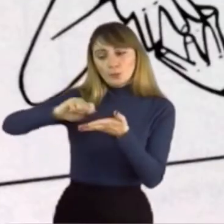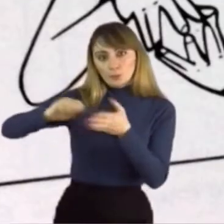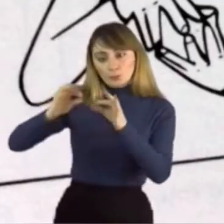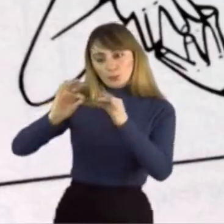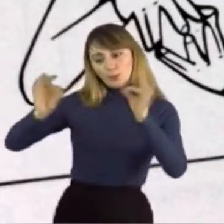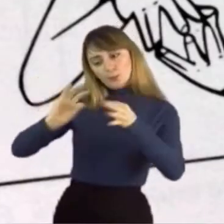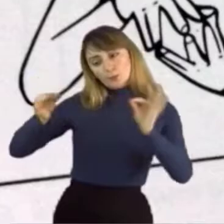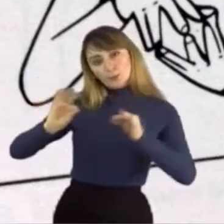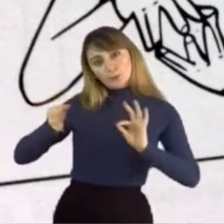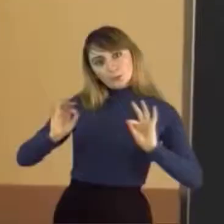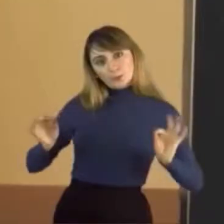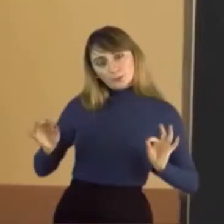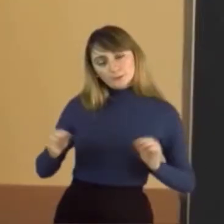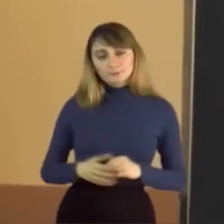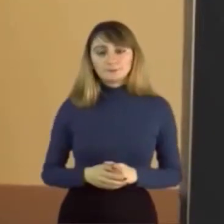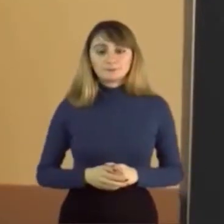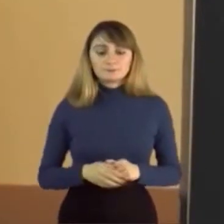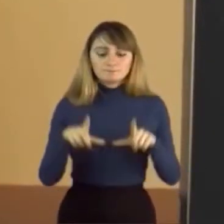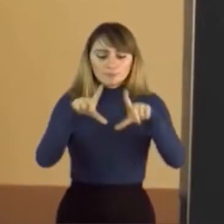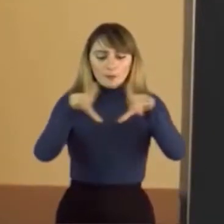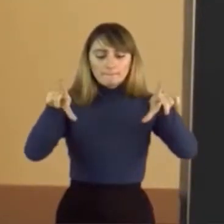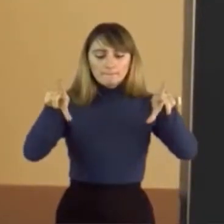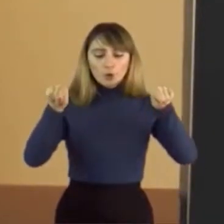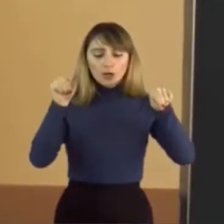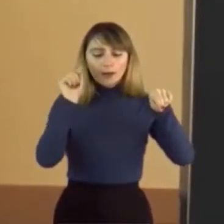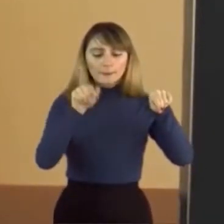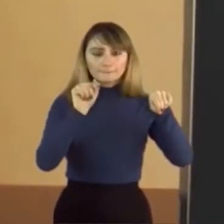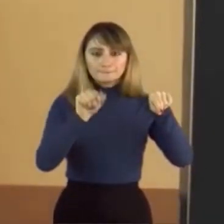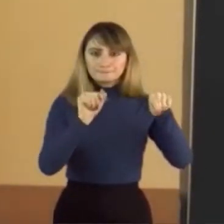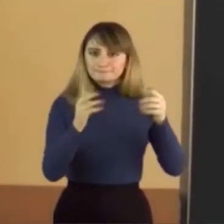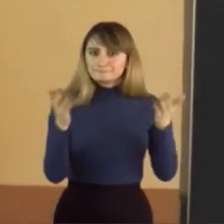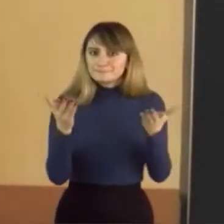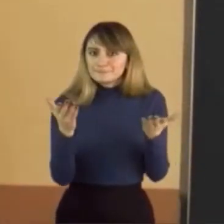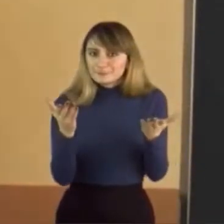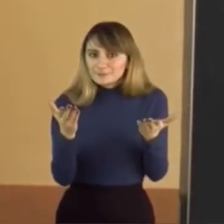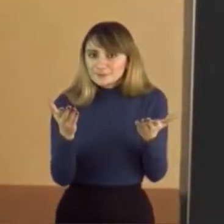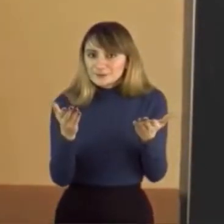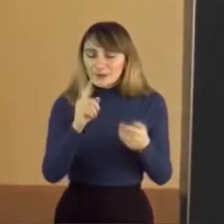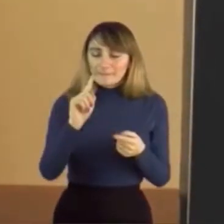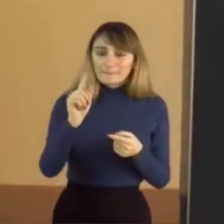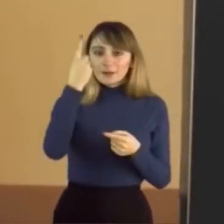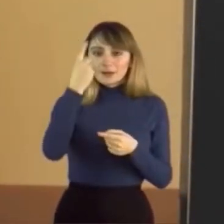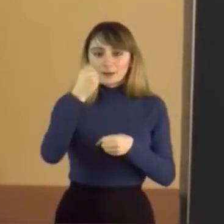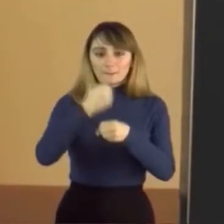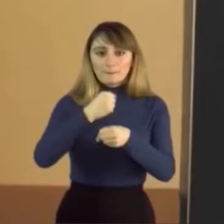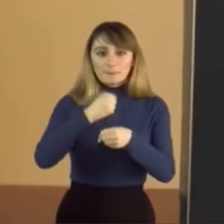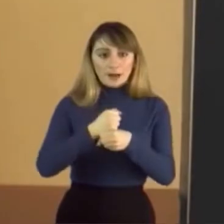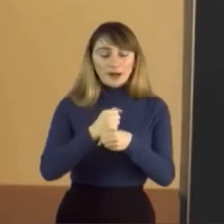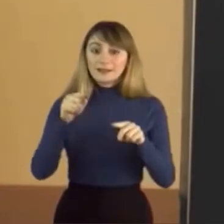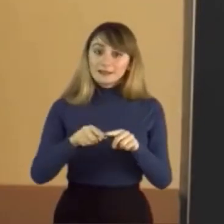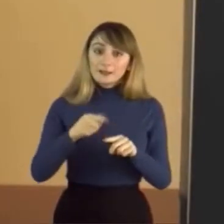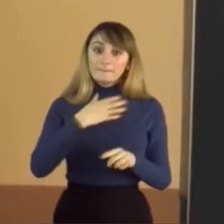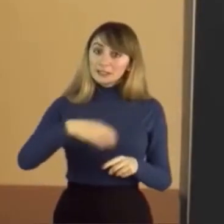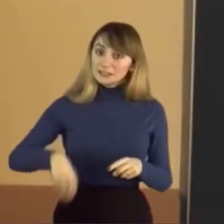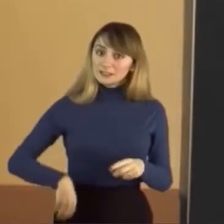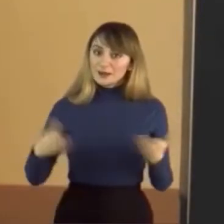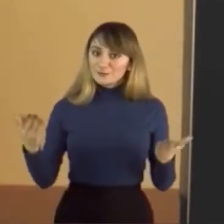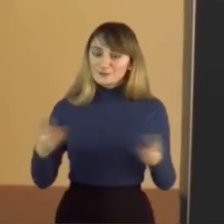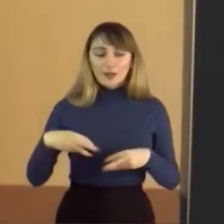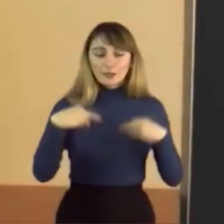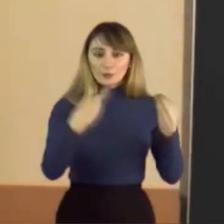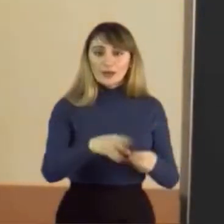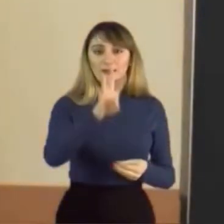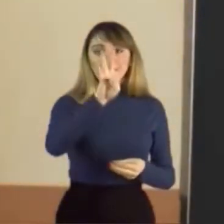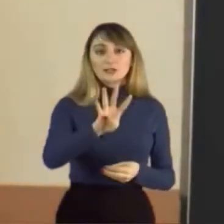ndërtimin dhe konfigurimin e një aplikacioni të dedikuar për gjuhën e shenjave, mundësimin e 450